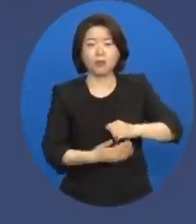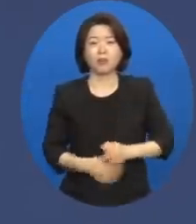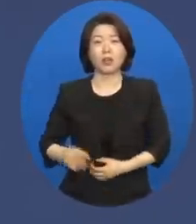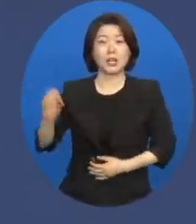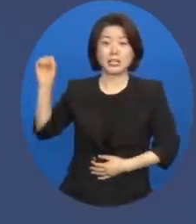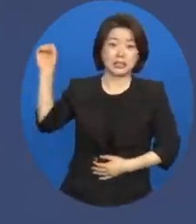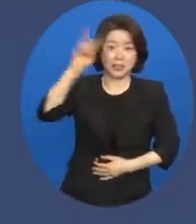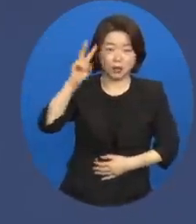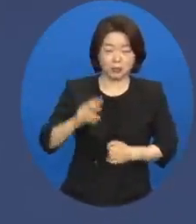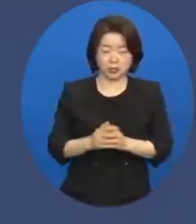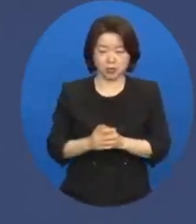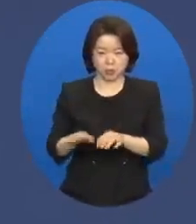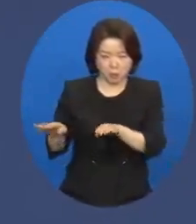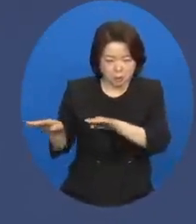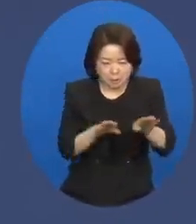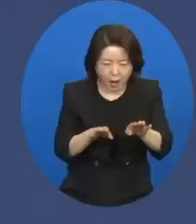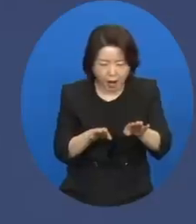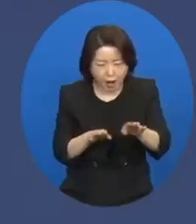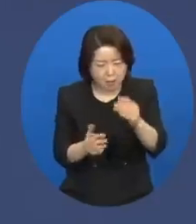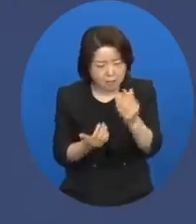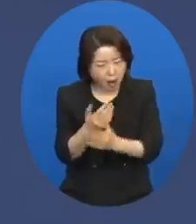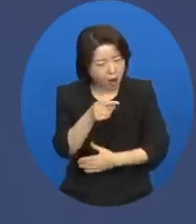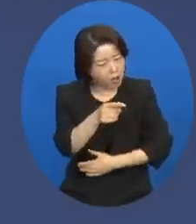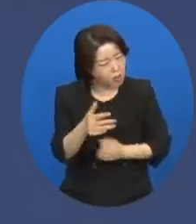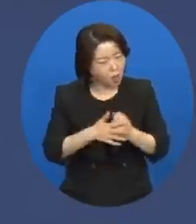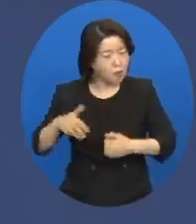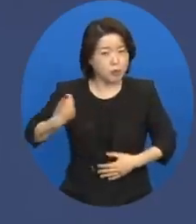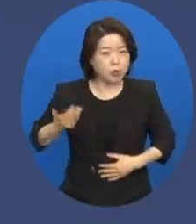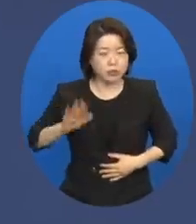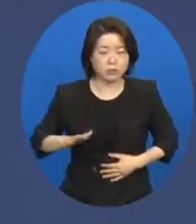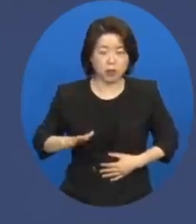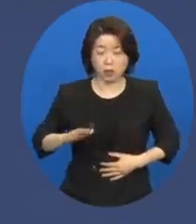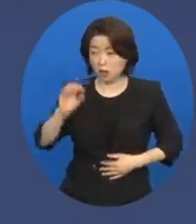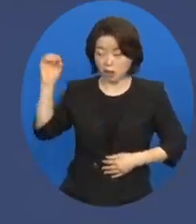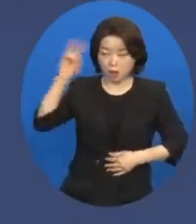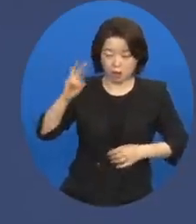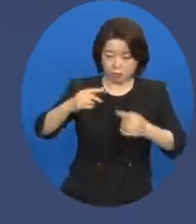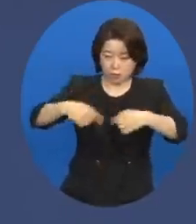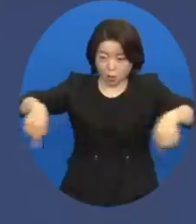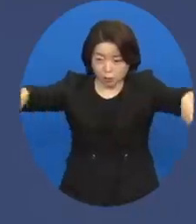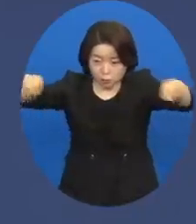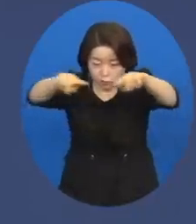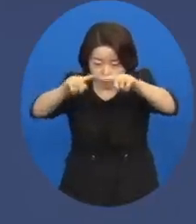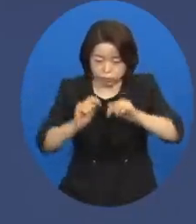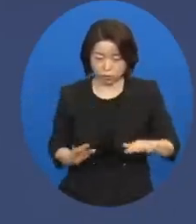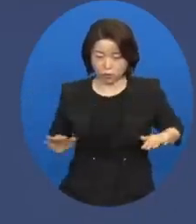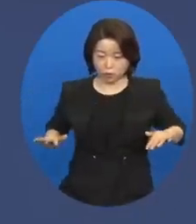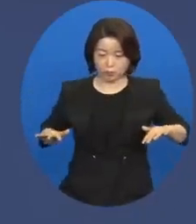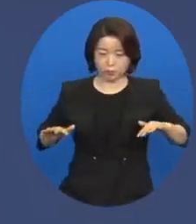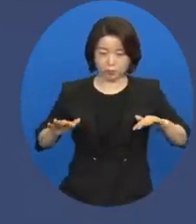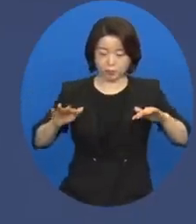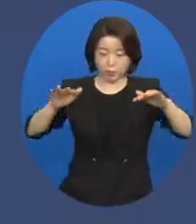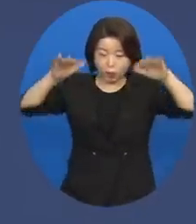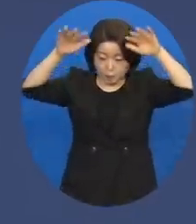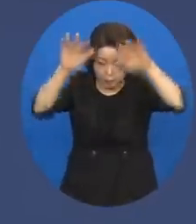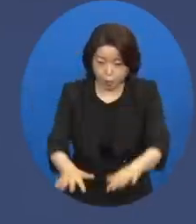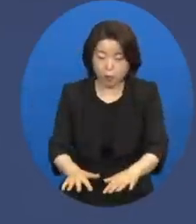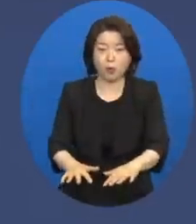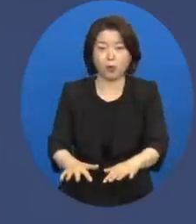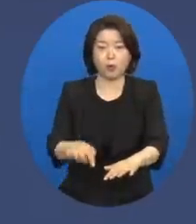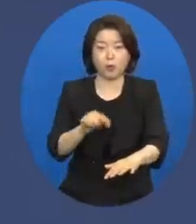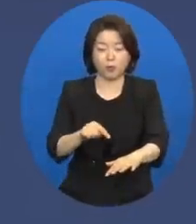무슨 지각작용에서였는지 갑자기 그냥 어마어마한 그 넓이로 푹 땅이 꺼져가지고